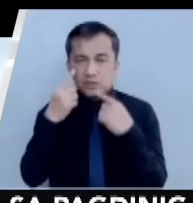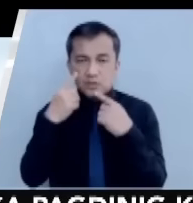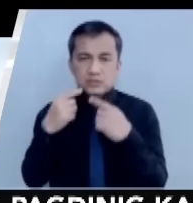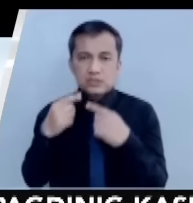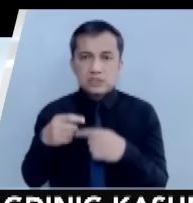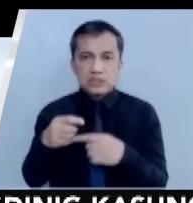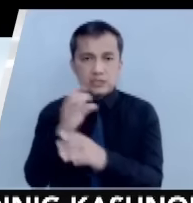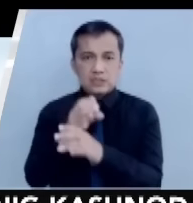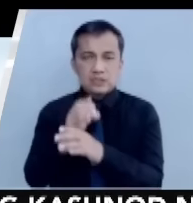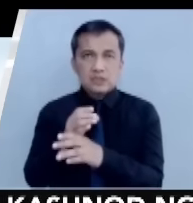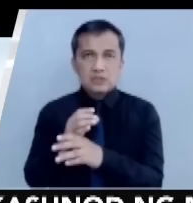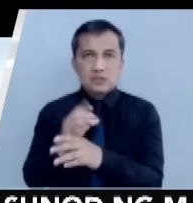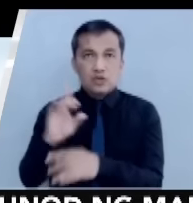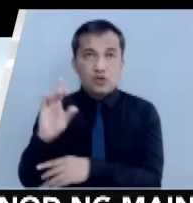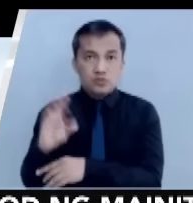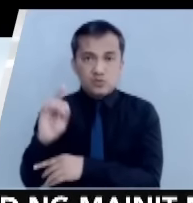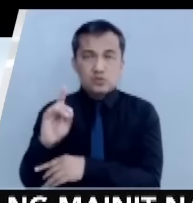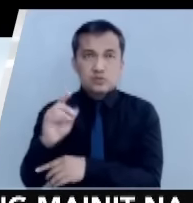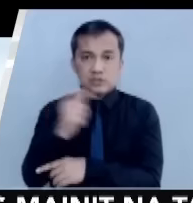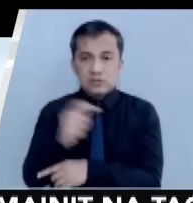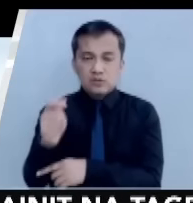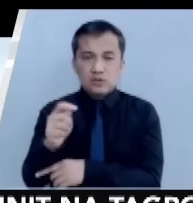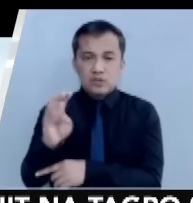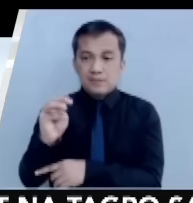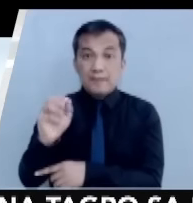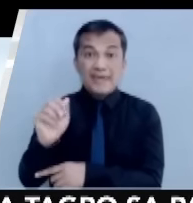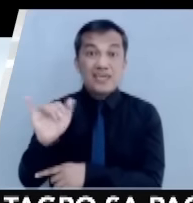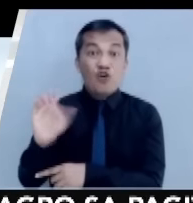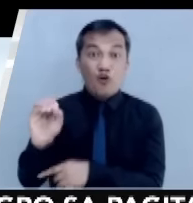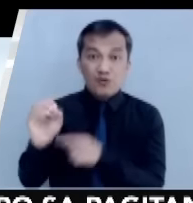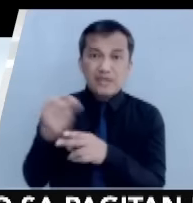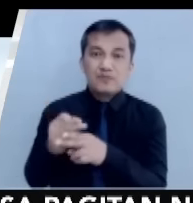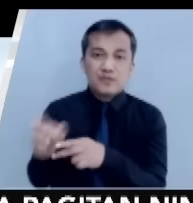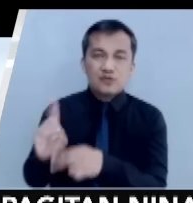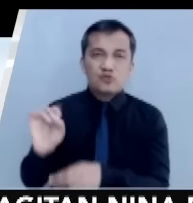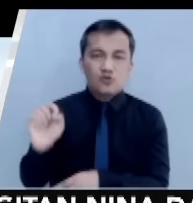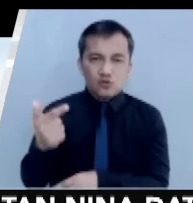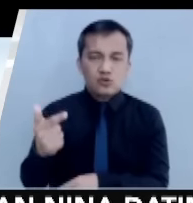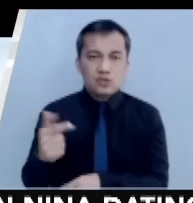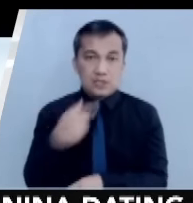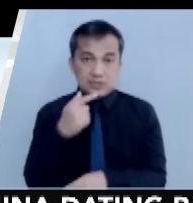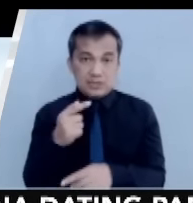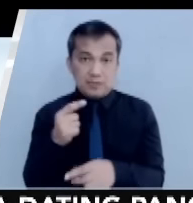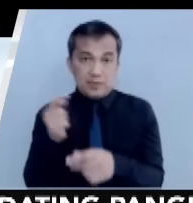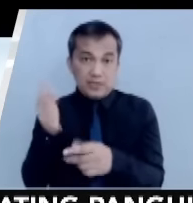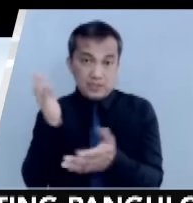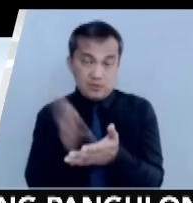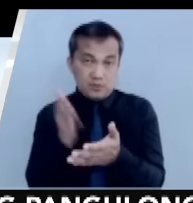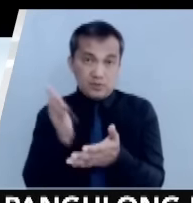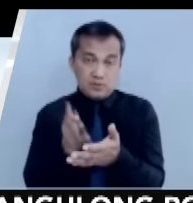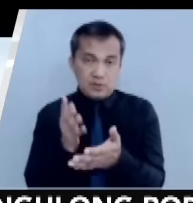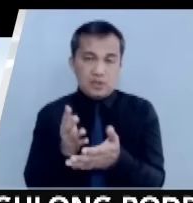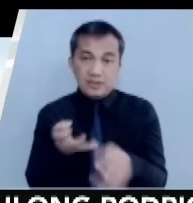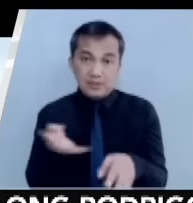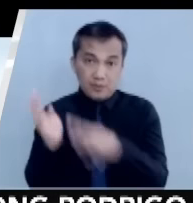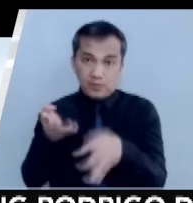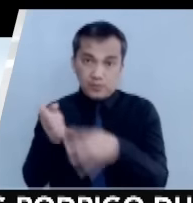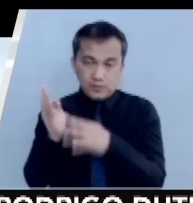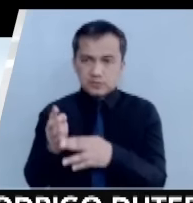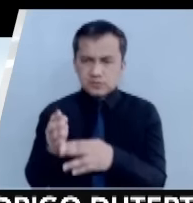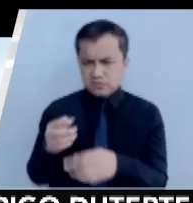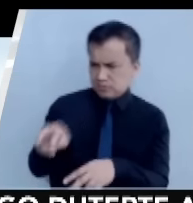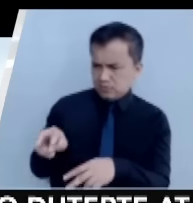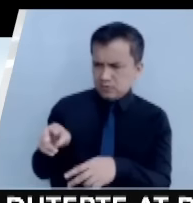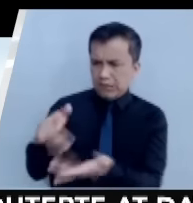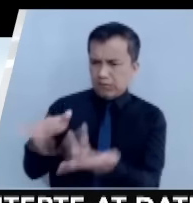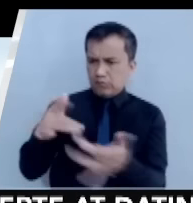aso sa viral TikTok video, si Milo. Ayon sa uploader ng video na si Rafael, napansin niyang palaboy-laboy noon si Milo.